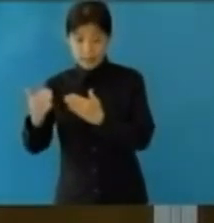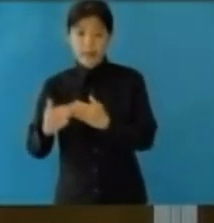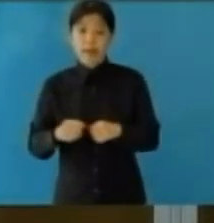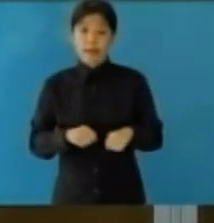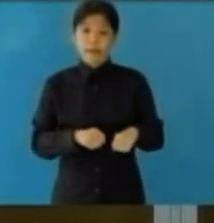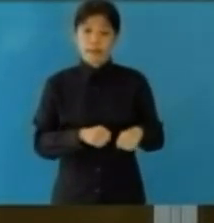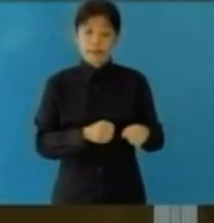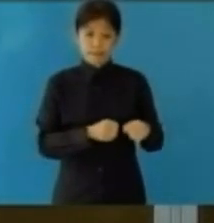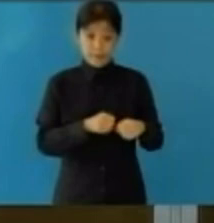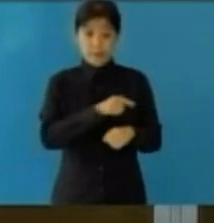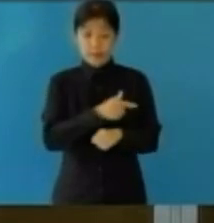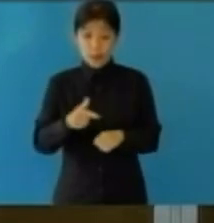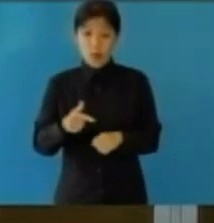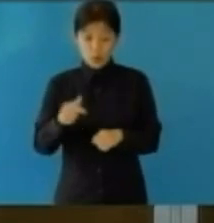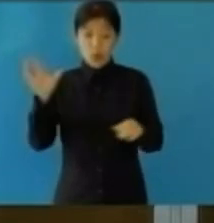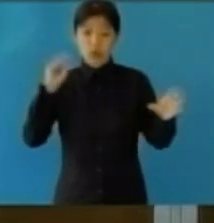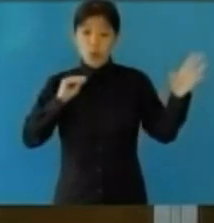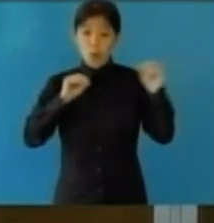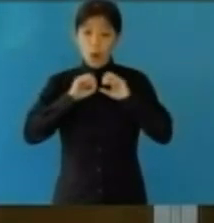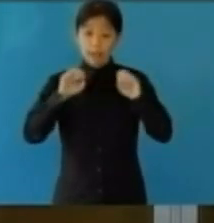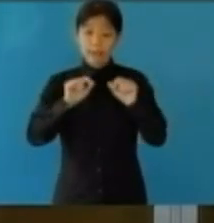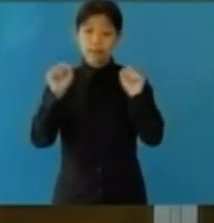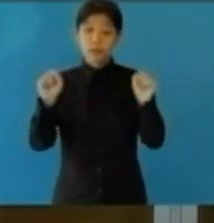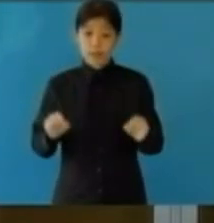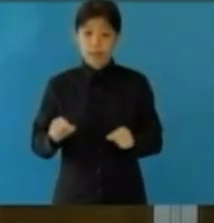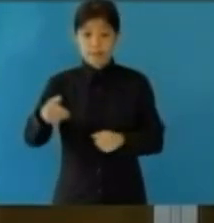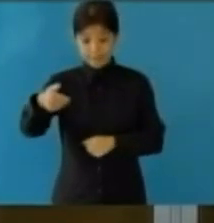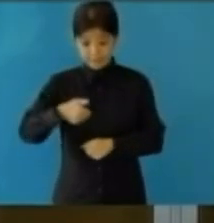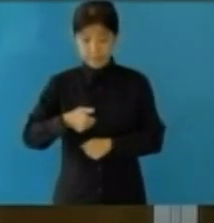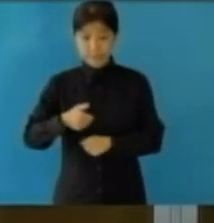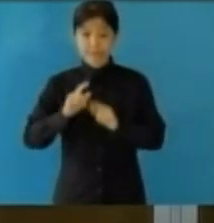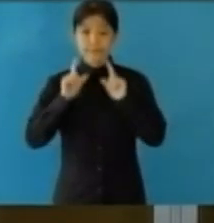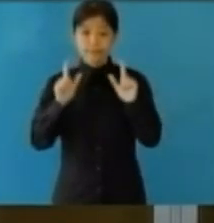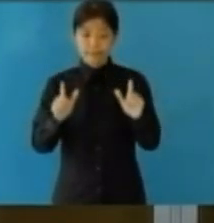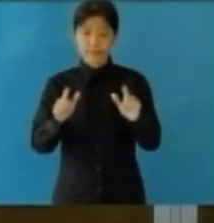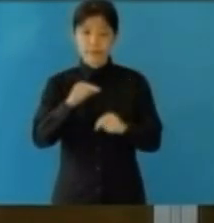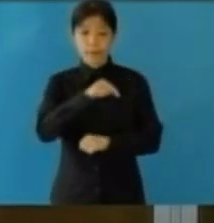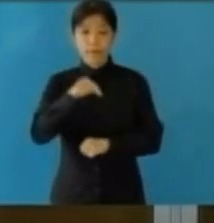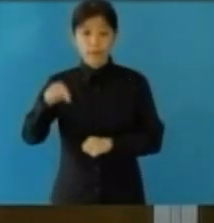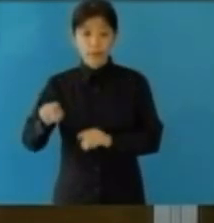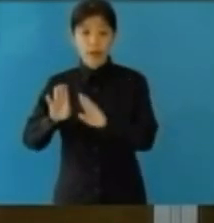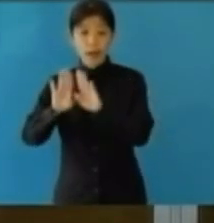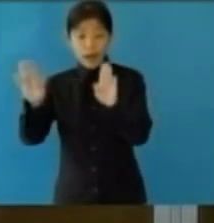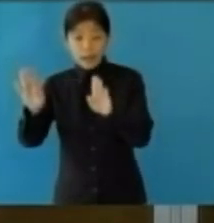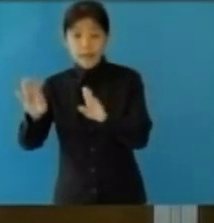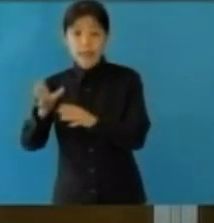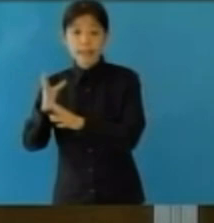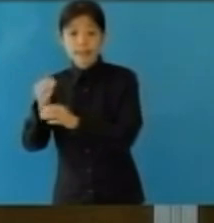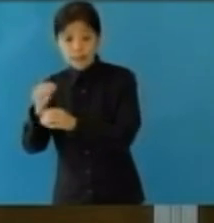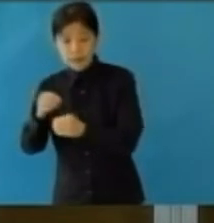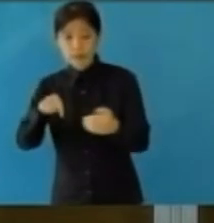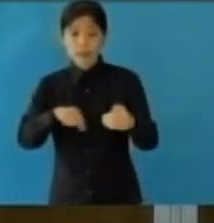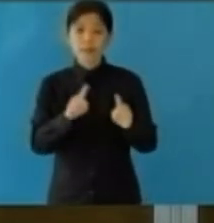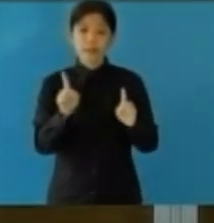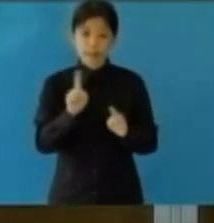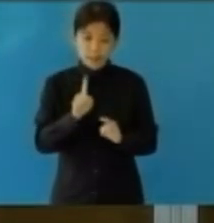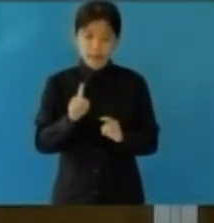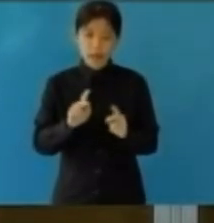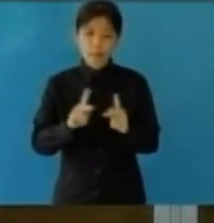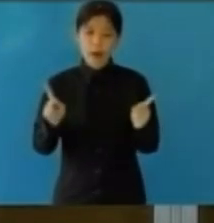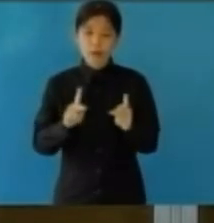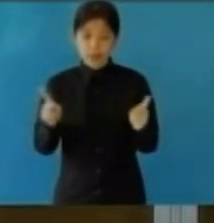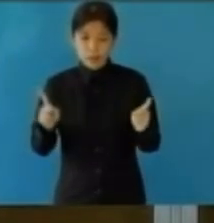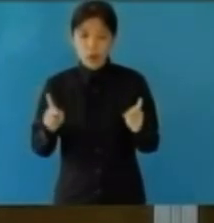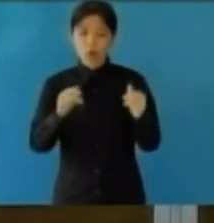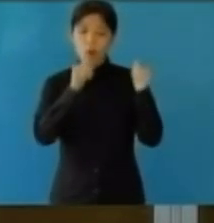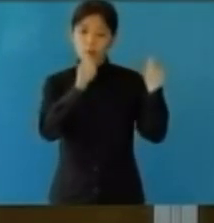情報発信についてのご質問いただきました。両大会の開催競技や競技日程等については、パンフレットやホームページで